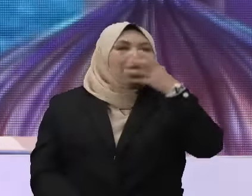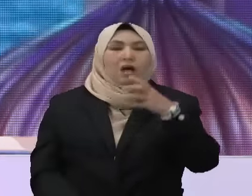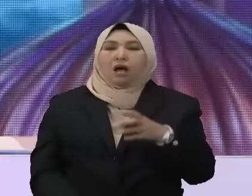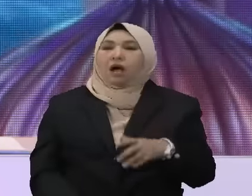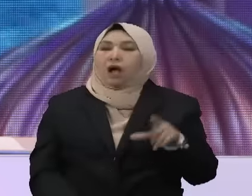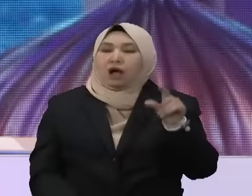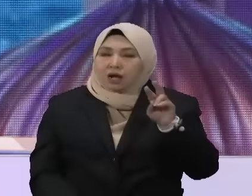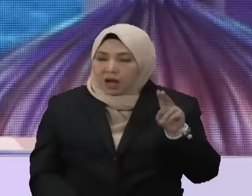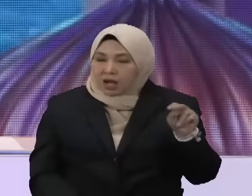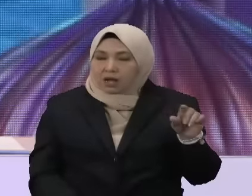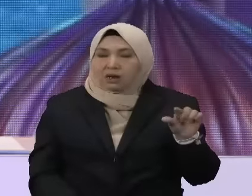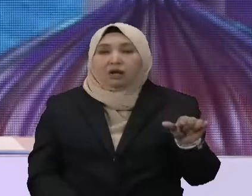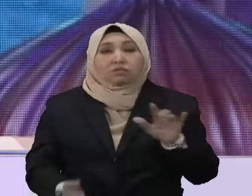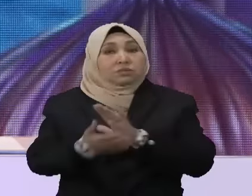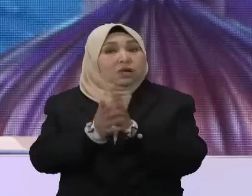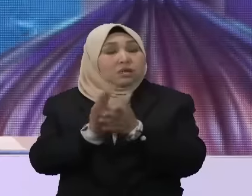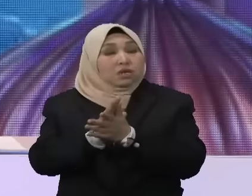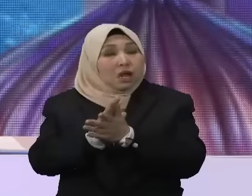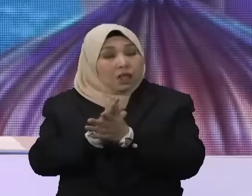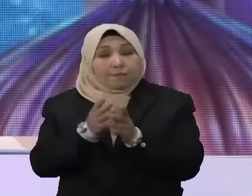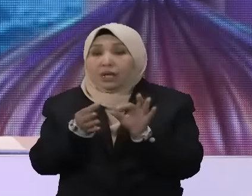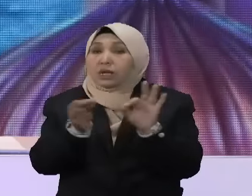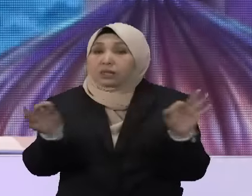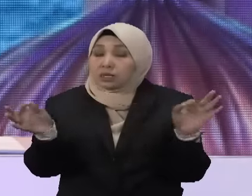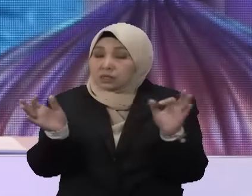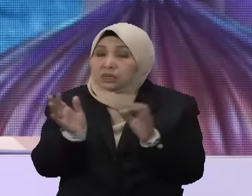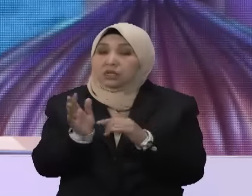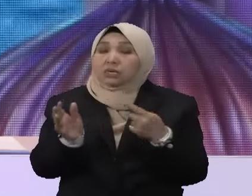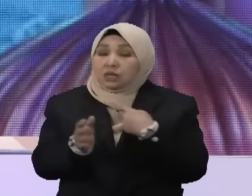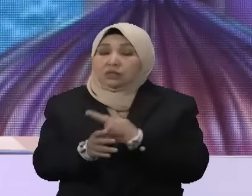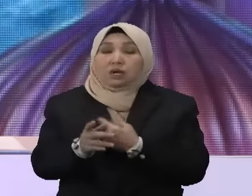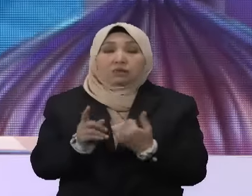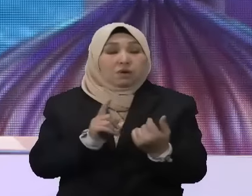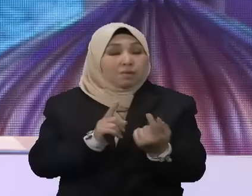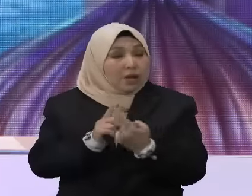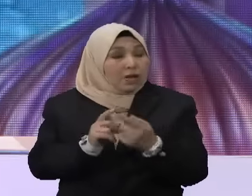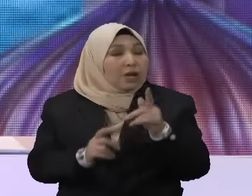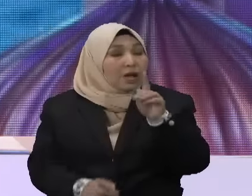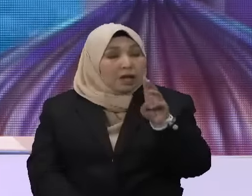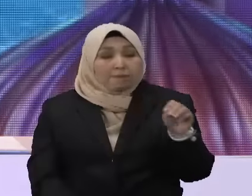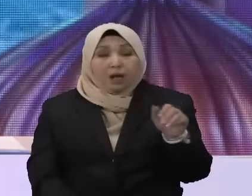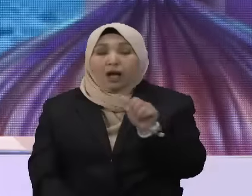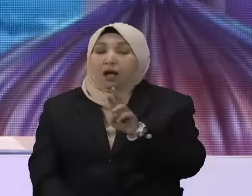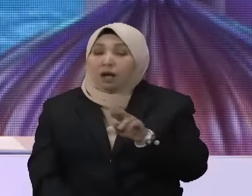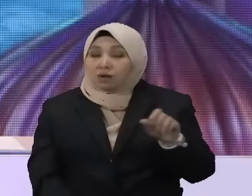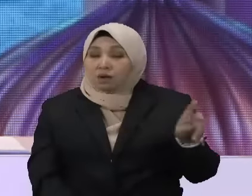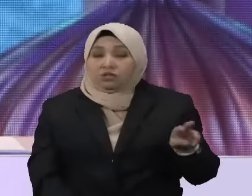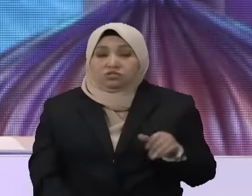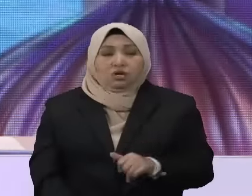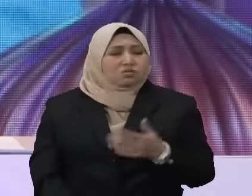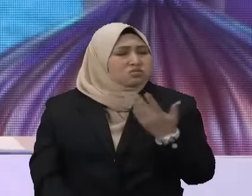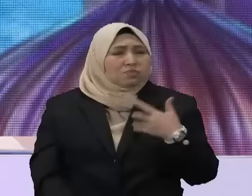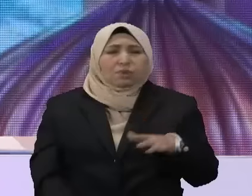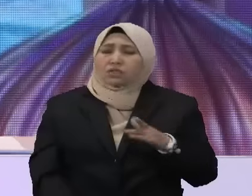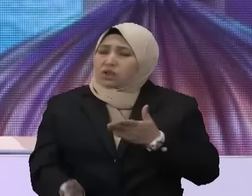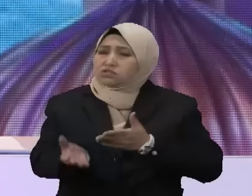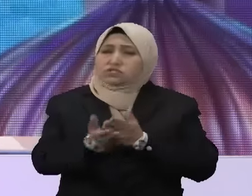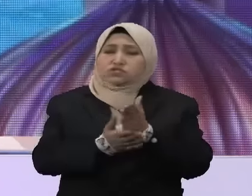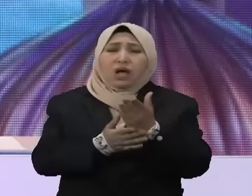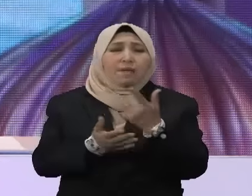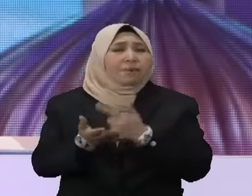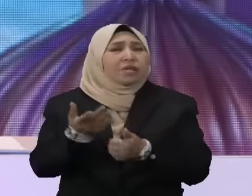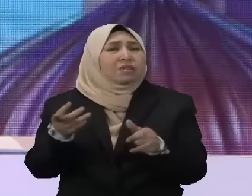bahasa Melayu kita lah. Jadi dalam ayat ini kita jumpa kama akhrajaka. Seperti dah terus apa yang disepertikan